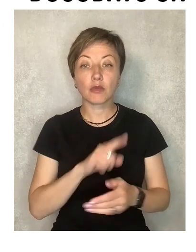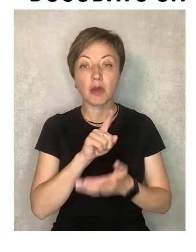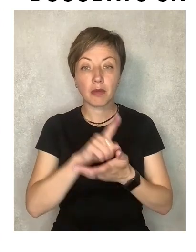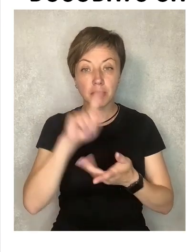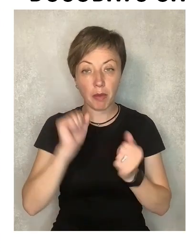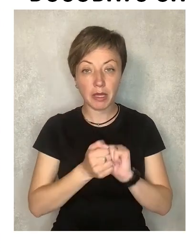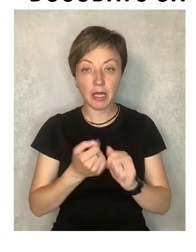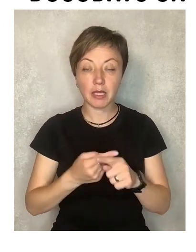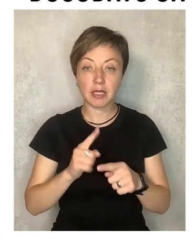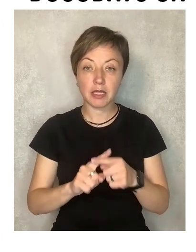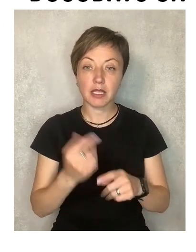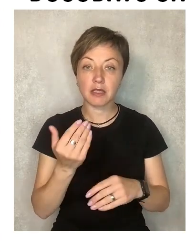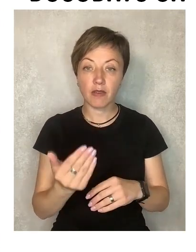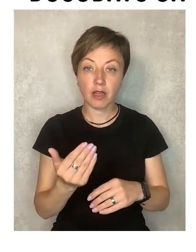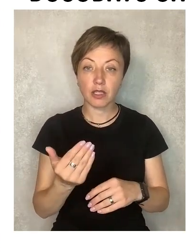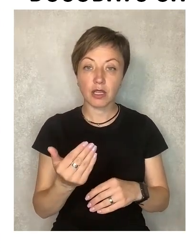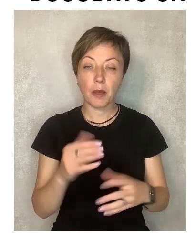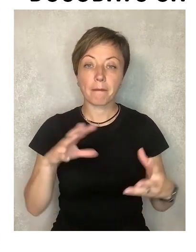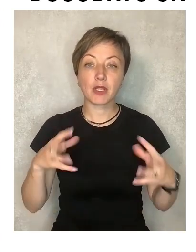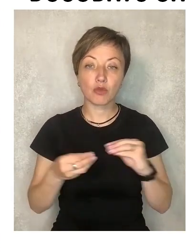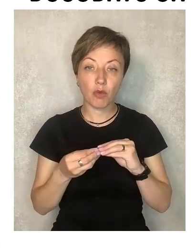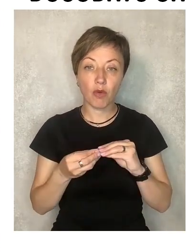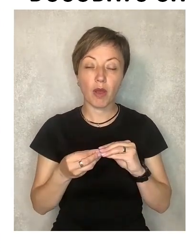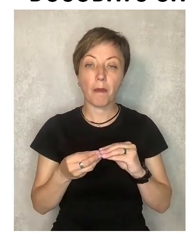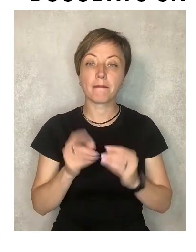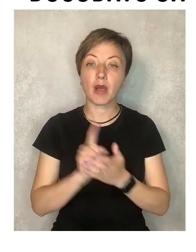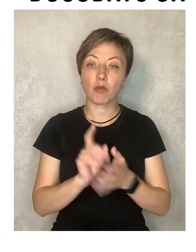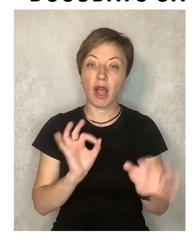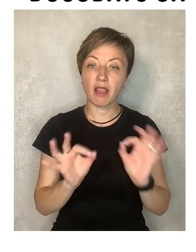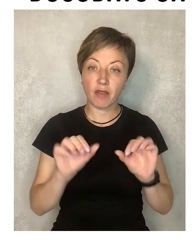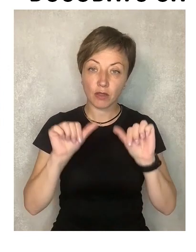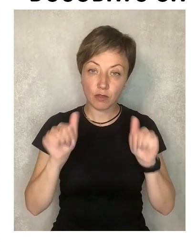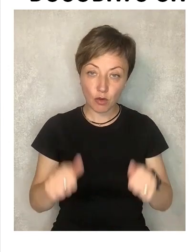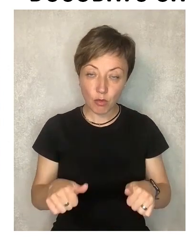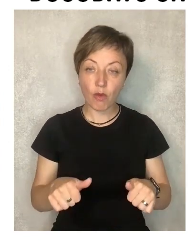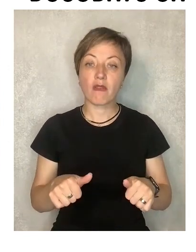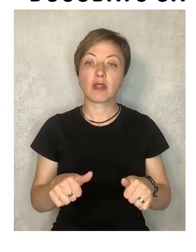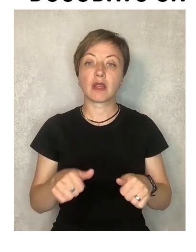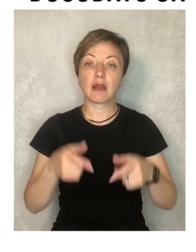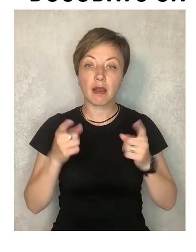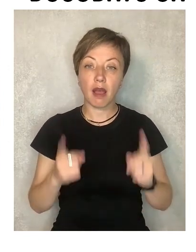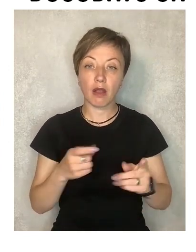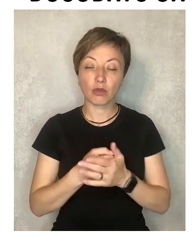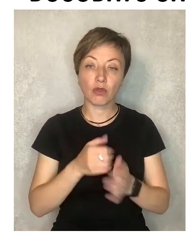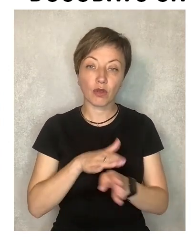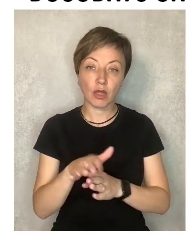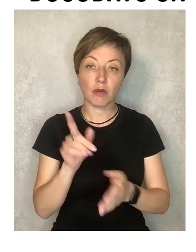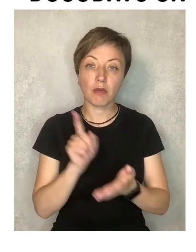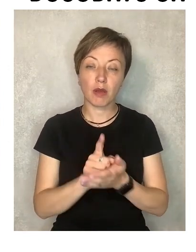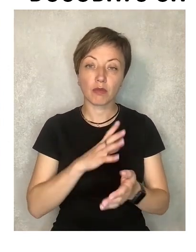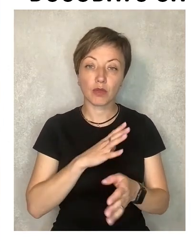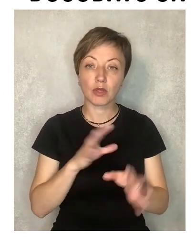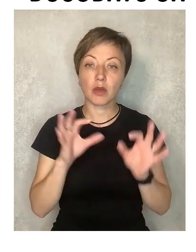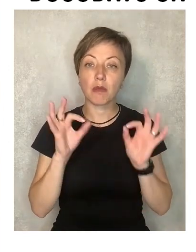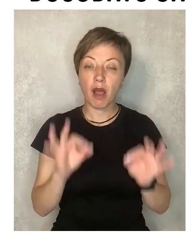з ваших, якщо підсумовувати, петиція має бути адекватно сформована, вона має бути реальною до виконання, вона має бути до правильного